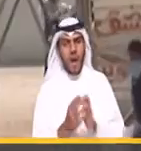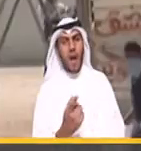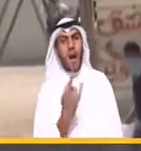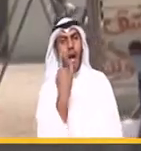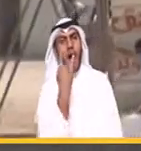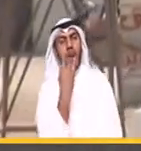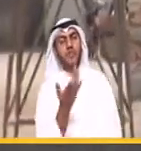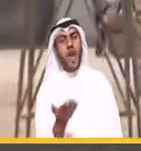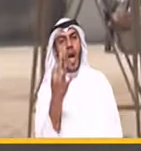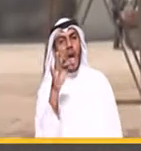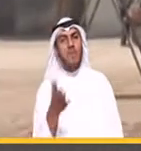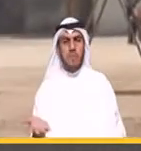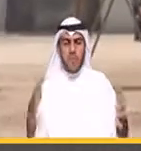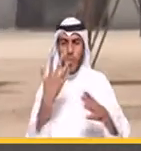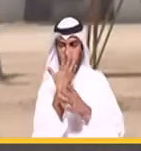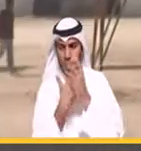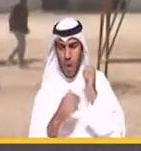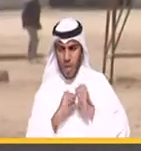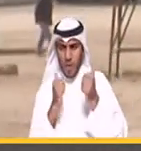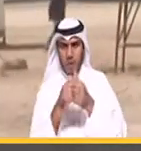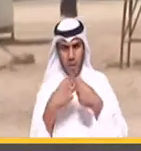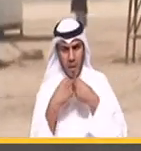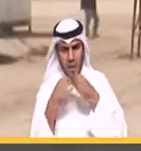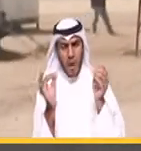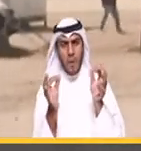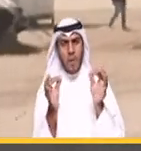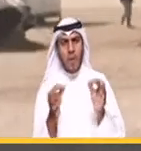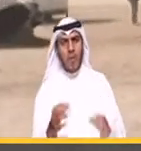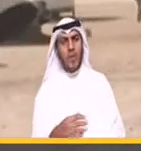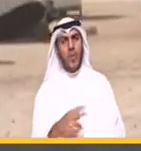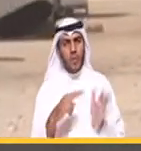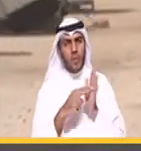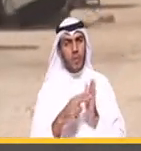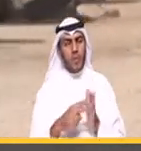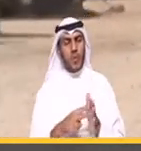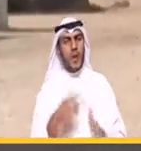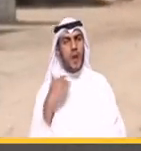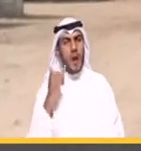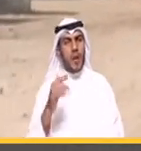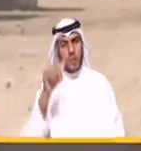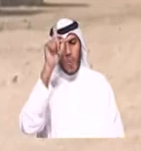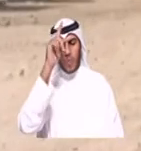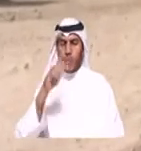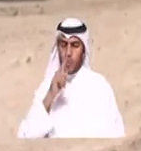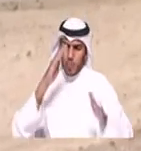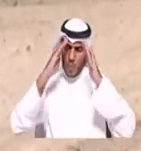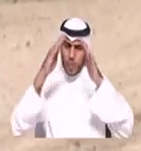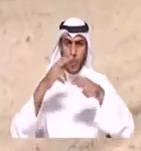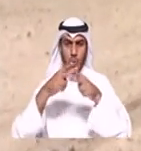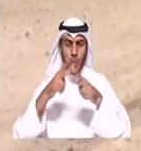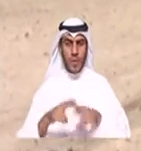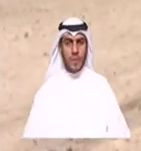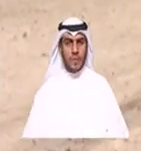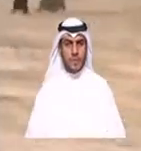اللاجئين واطفالهم وسط تقدير سوري و اردني وعربي كبير للكويت ان البدري